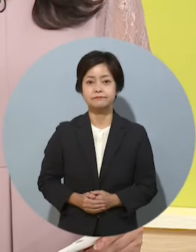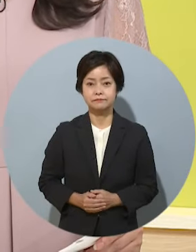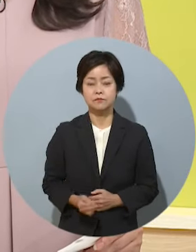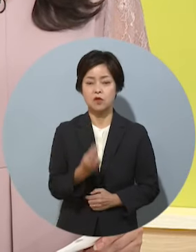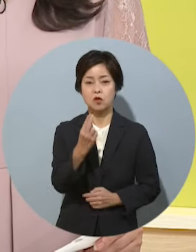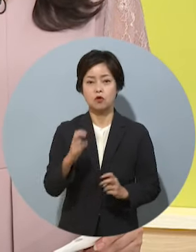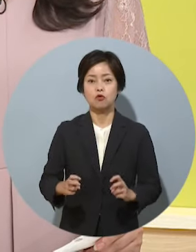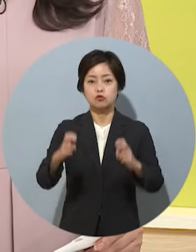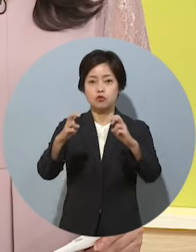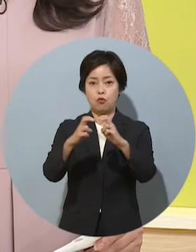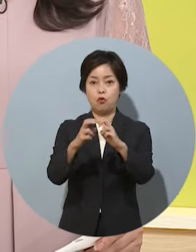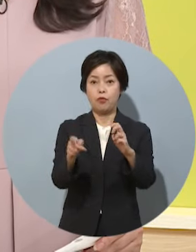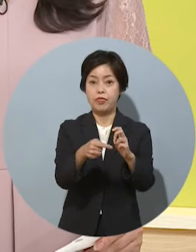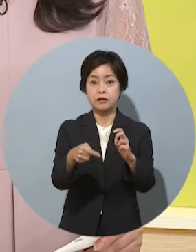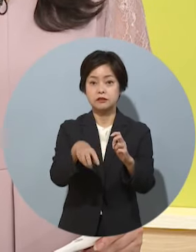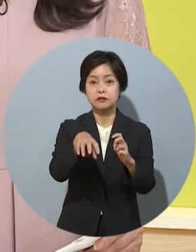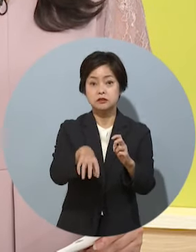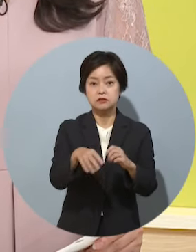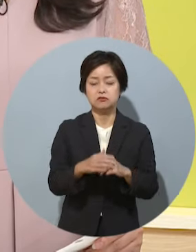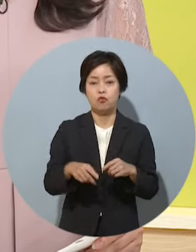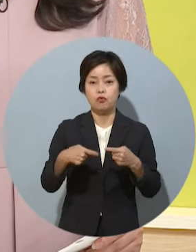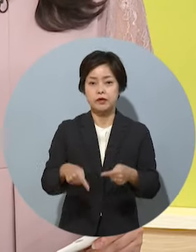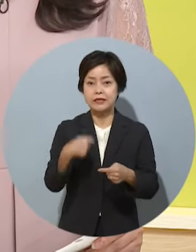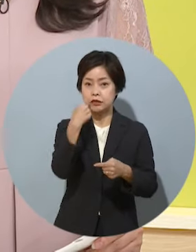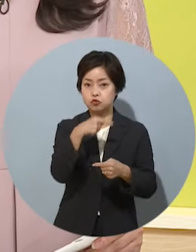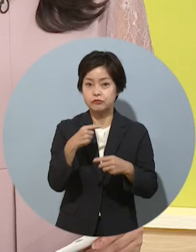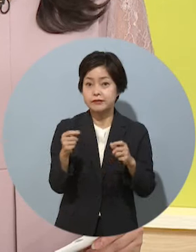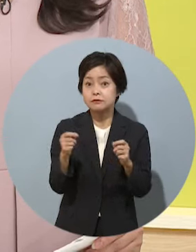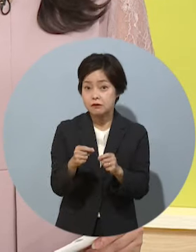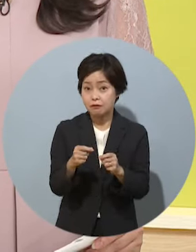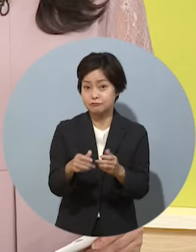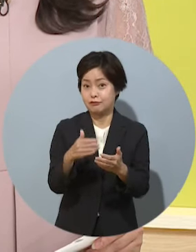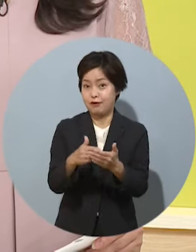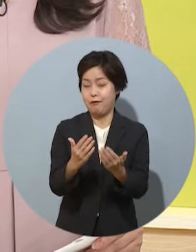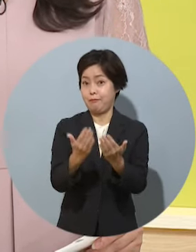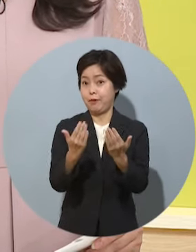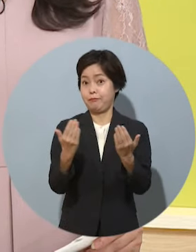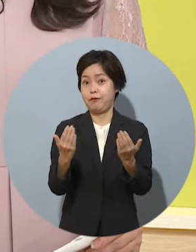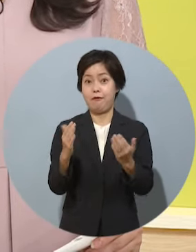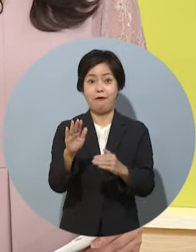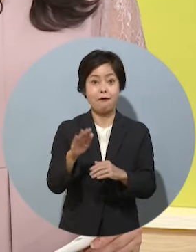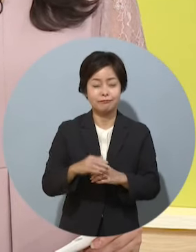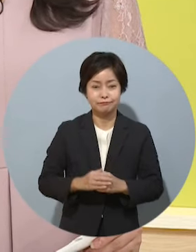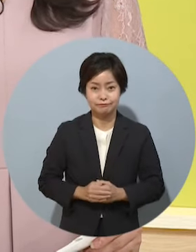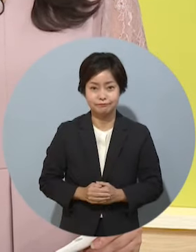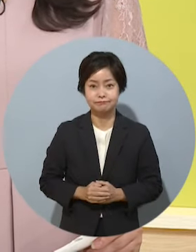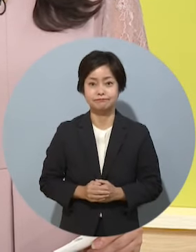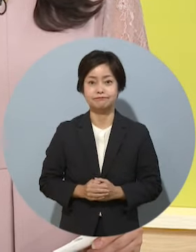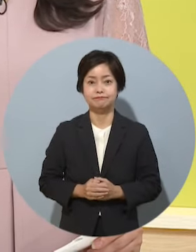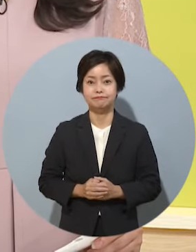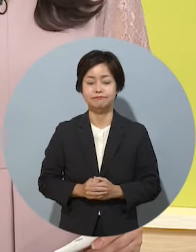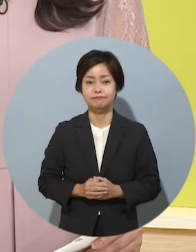都庁第一本庁舎のエントランス前に巨大なアート空間が出現しています。